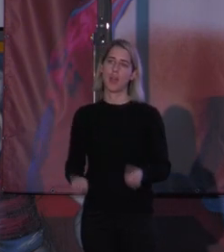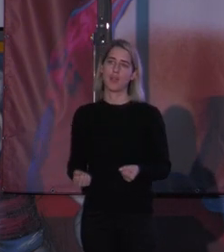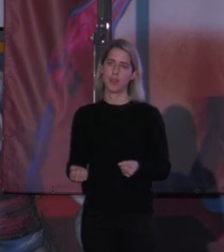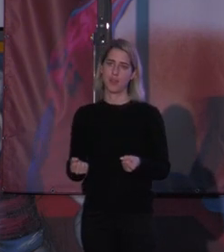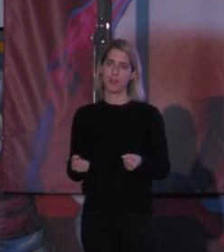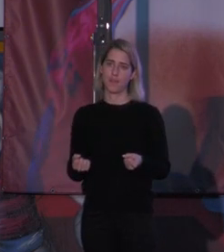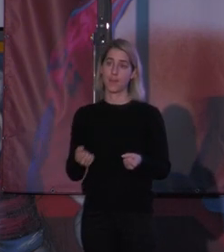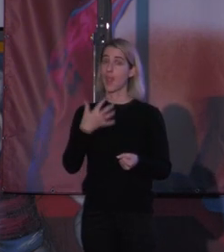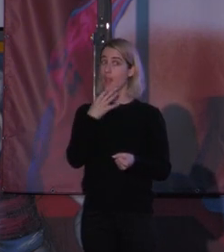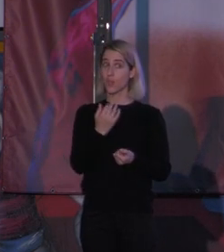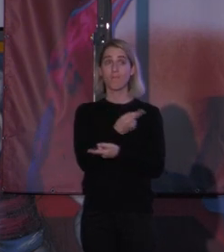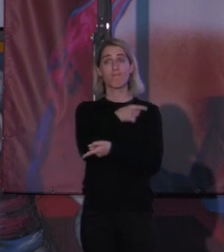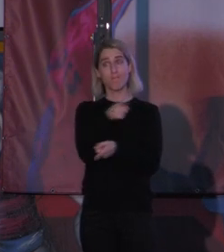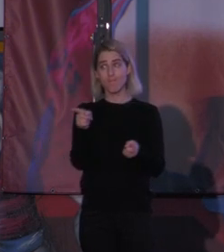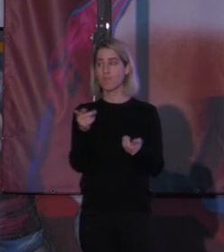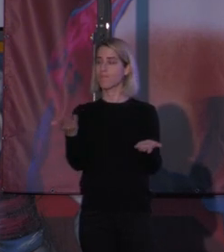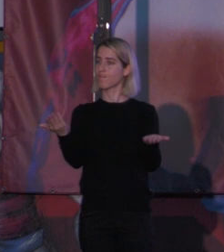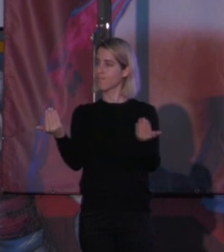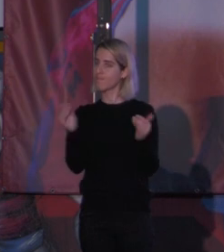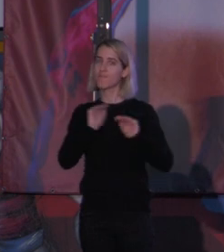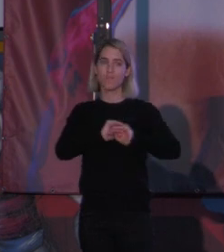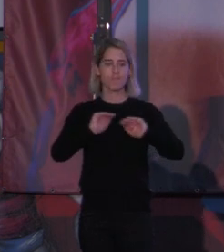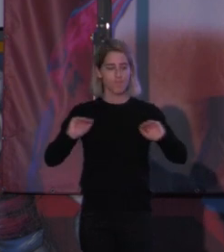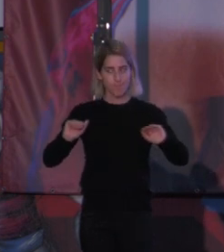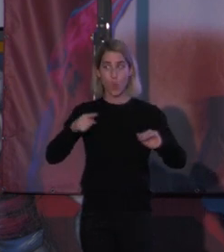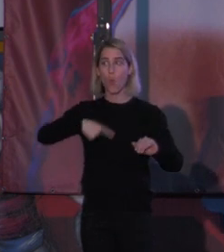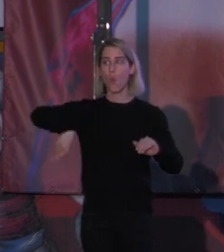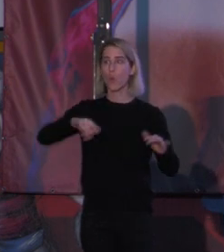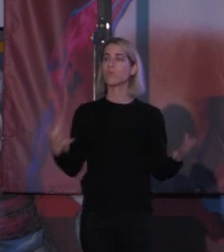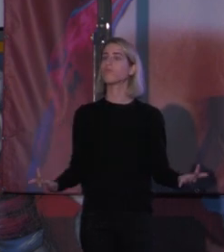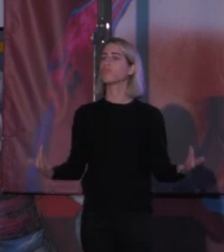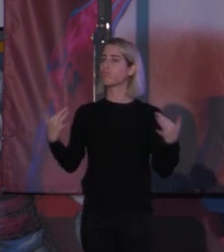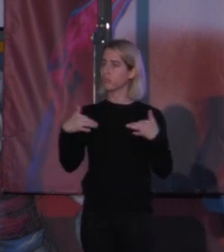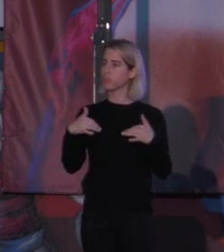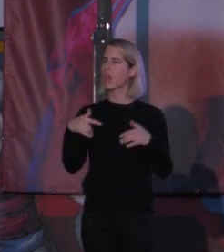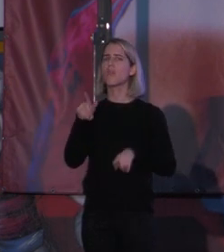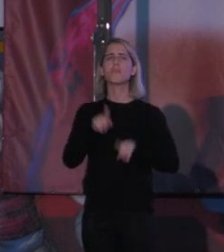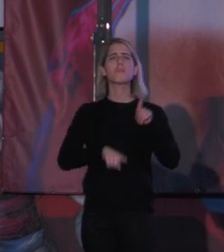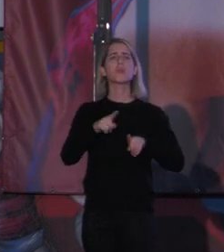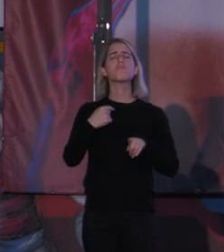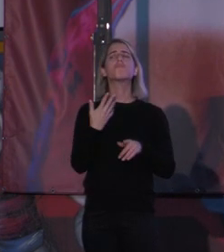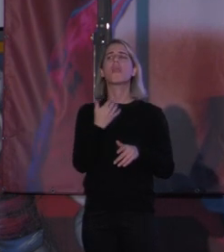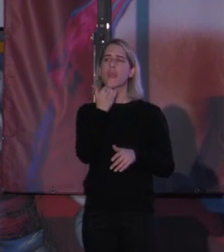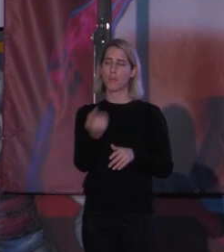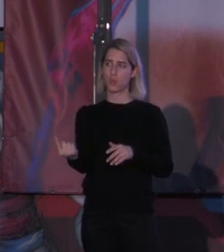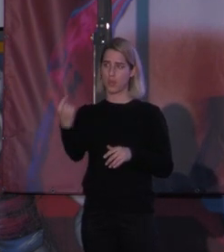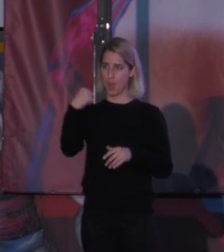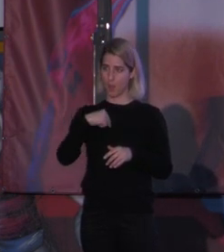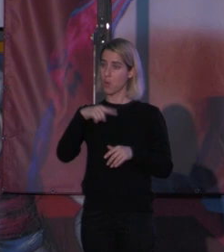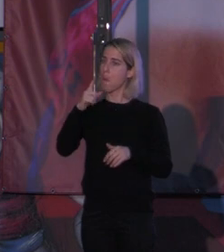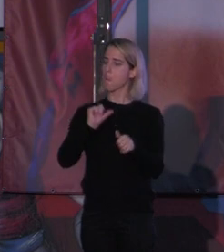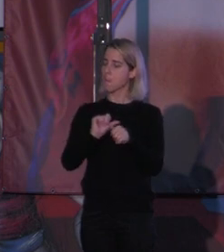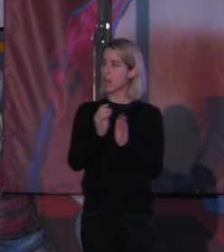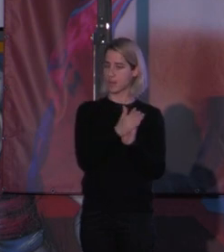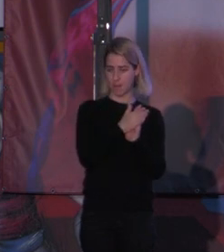αυτό σας προσκαλώ σήμερα όλους εσάς που ήρθατε εδώ, αλλά και όσους δεν κατάφεραν να έρθουν τους επόμενους